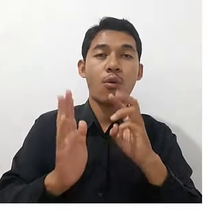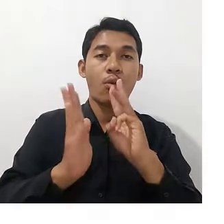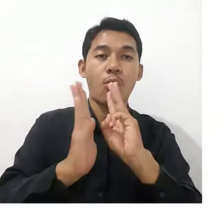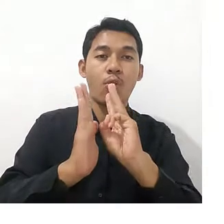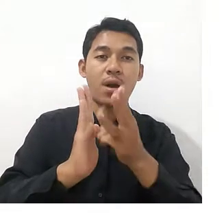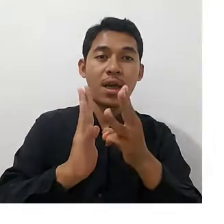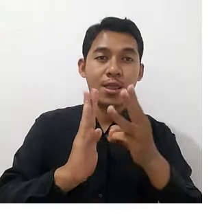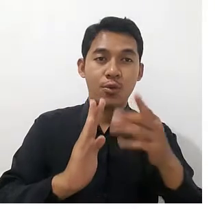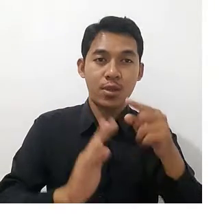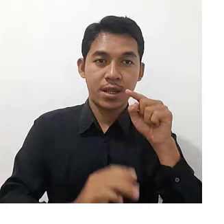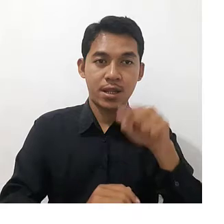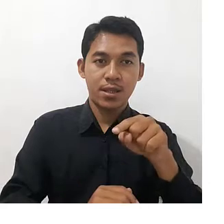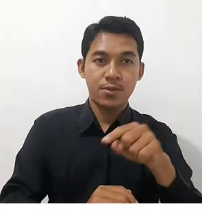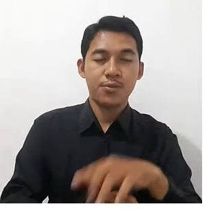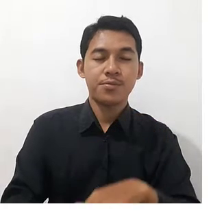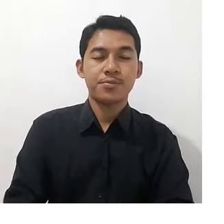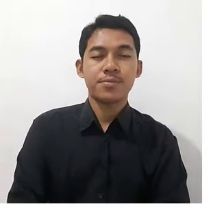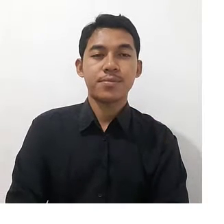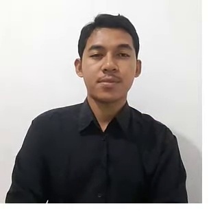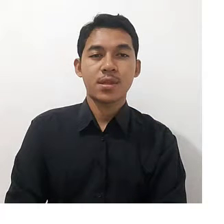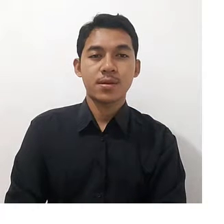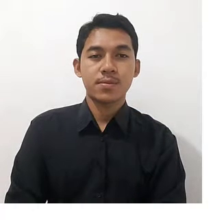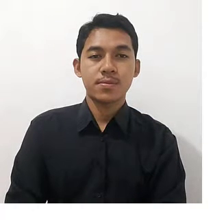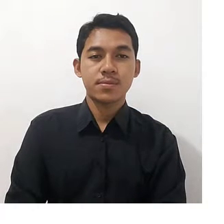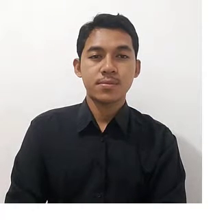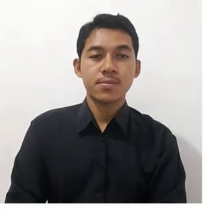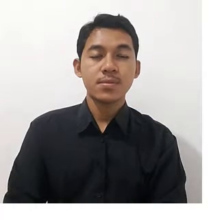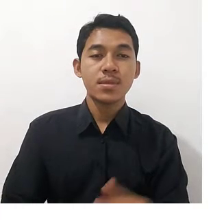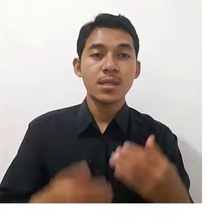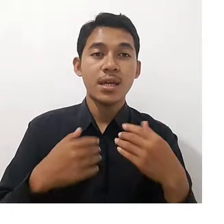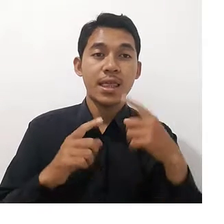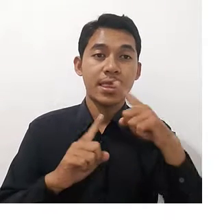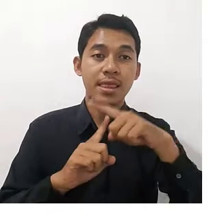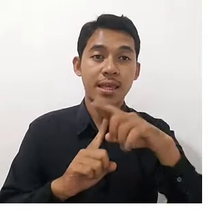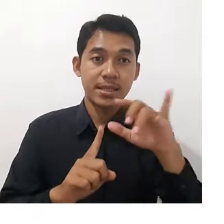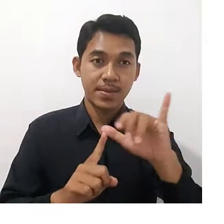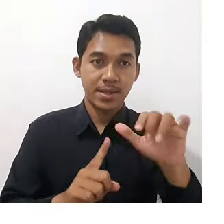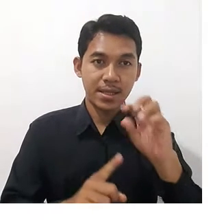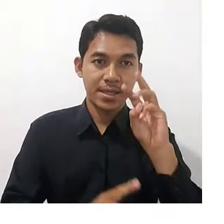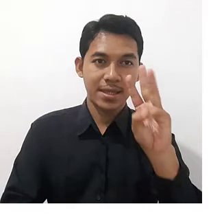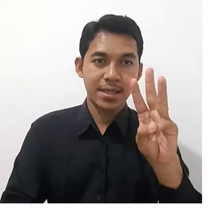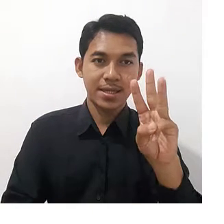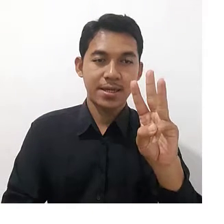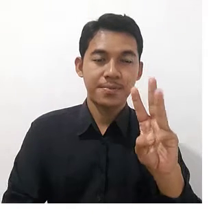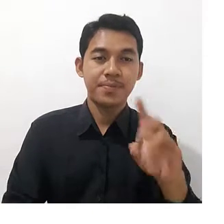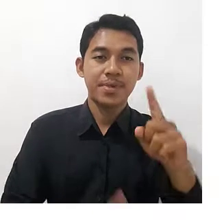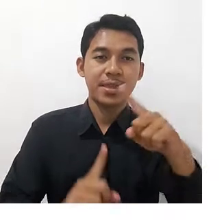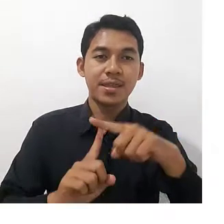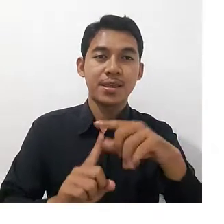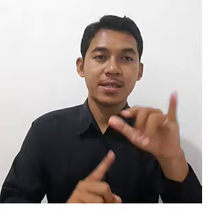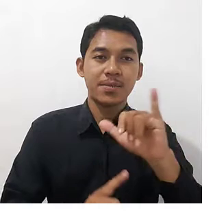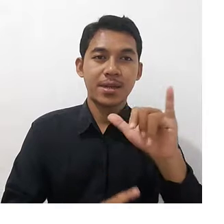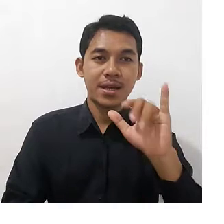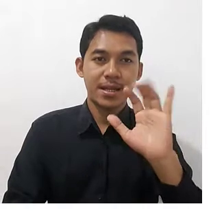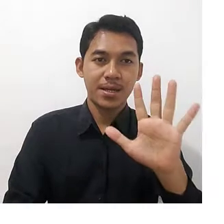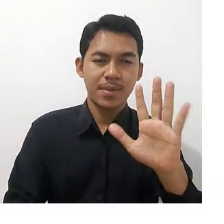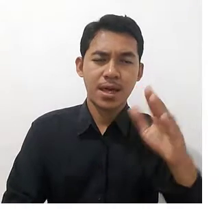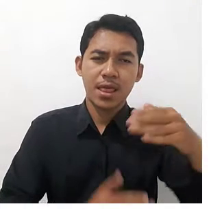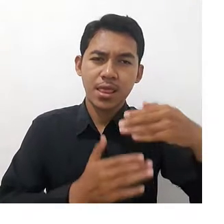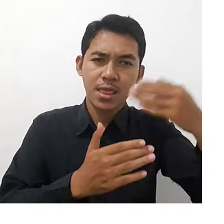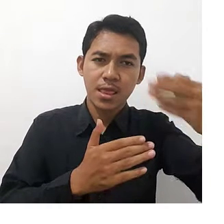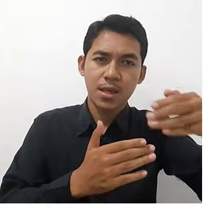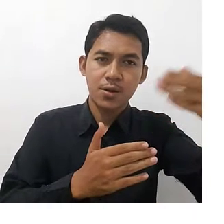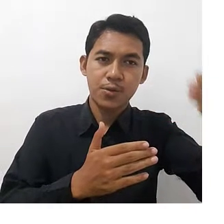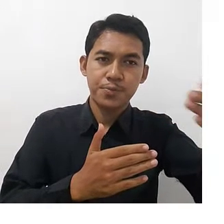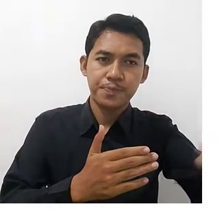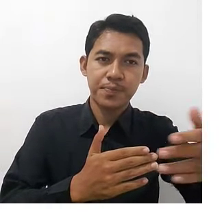ini T sama dengan 1. Kemudian ini T sama dengan 3 gitu tuh. Nah, ini T sama dengan 5 dan seterusnya. Jadi dia hanya